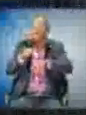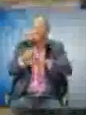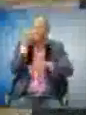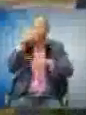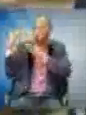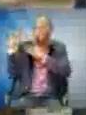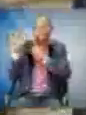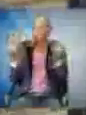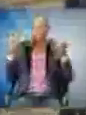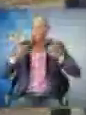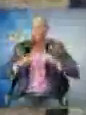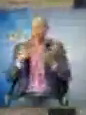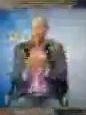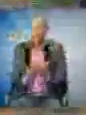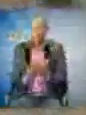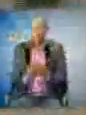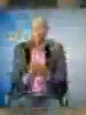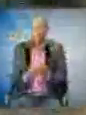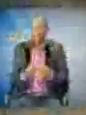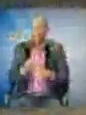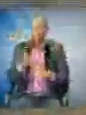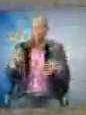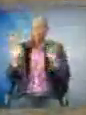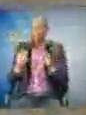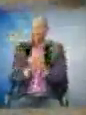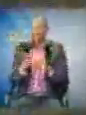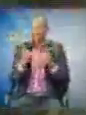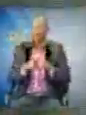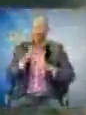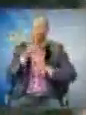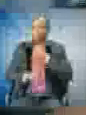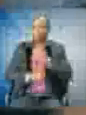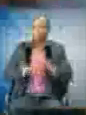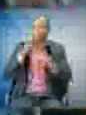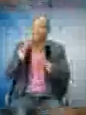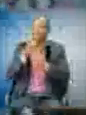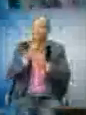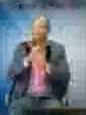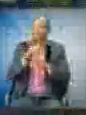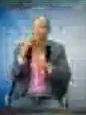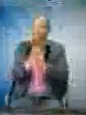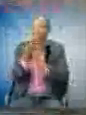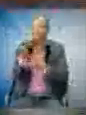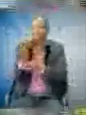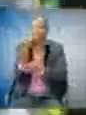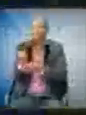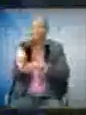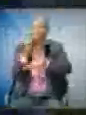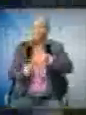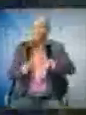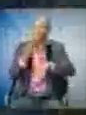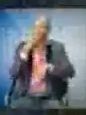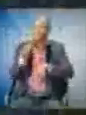patron s'accommode des bottes appropriées. Certains d'entre eux ont été victimes d'accidents de travail, se retrouvant amputés de quelques membres